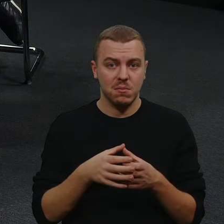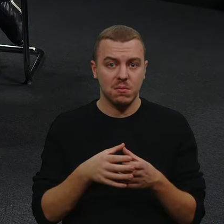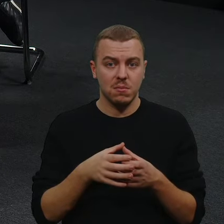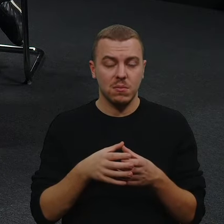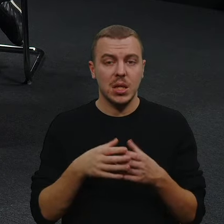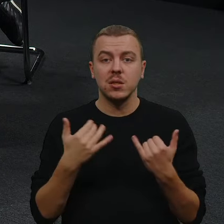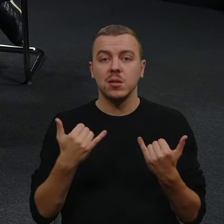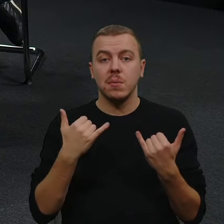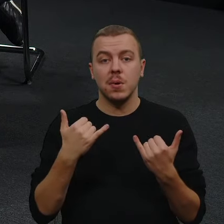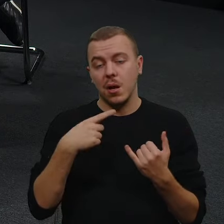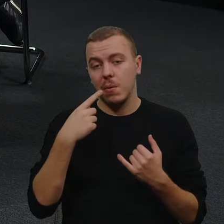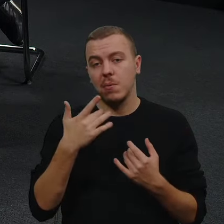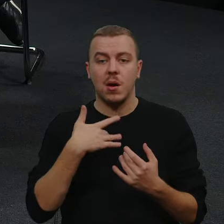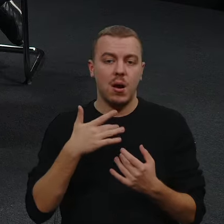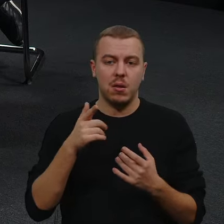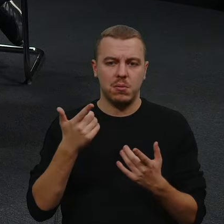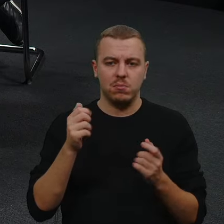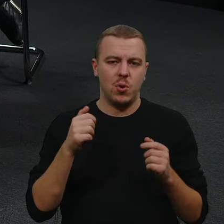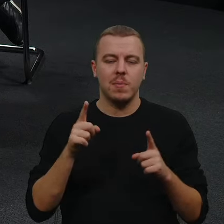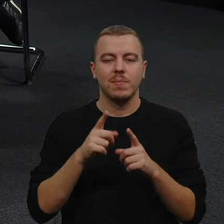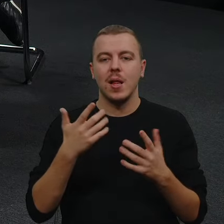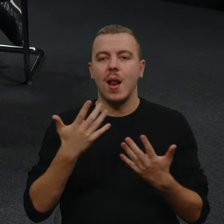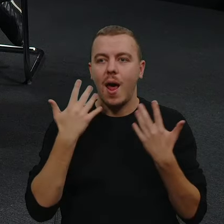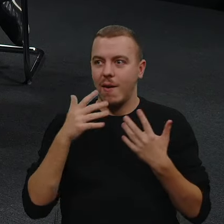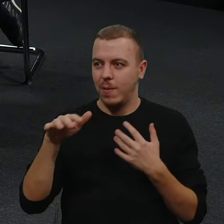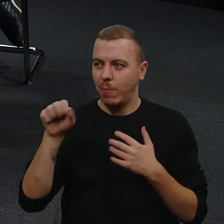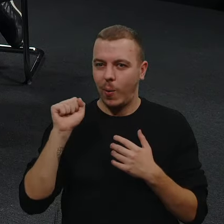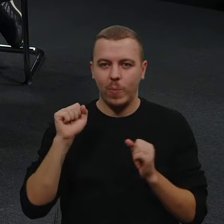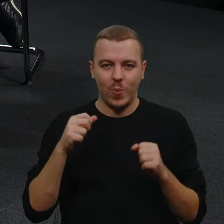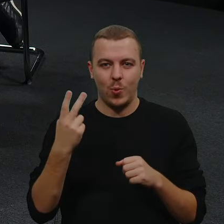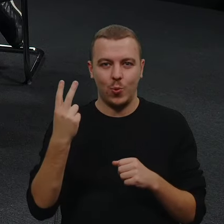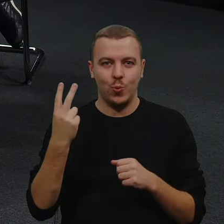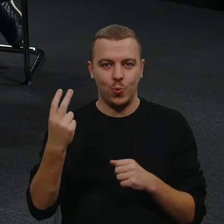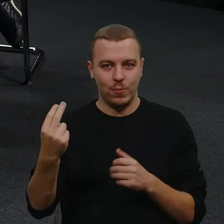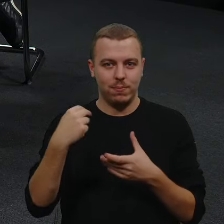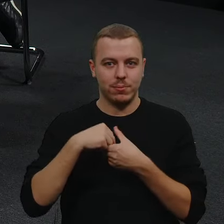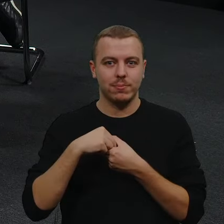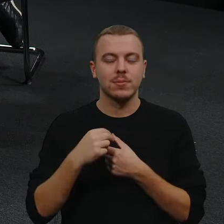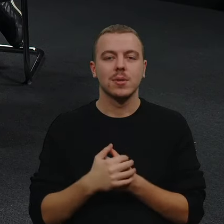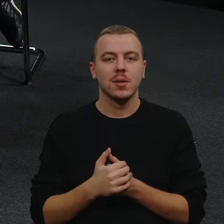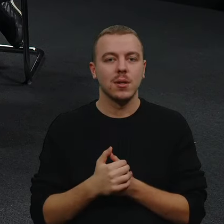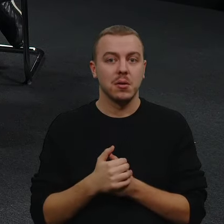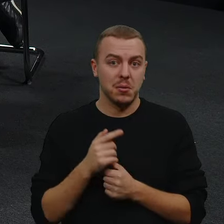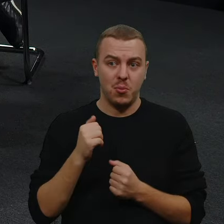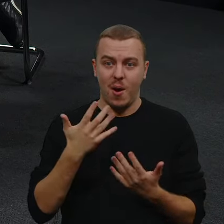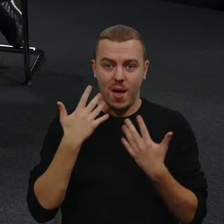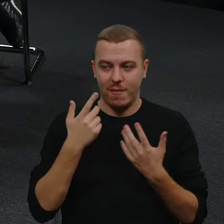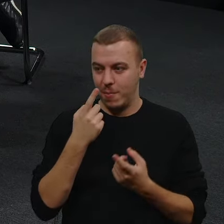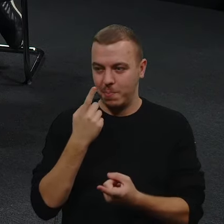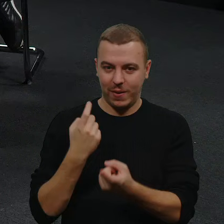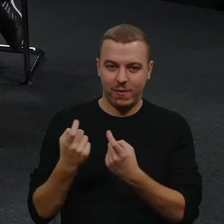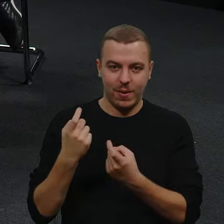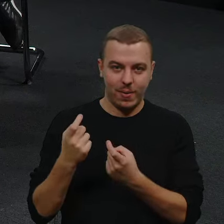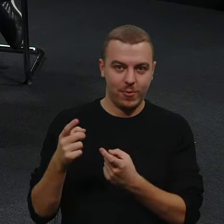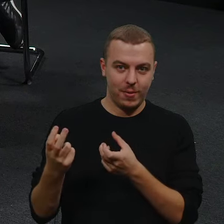dabar kalbam apie tai, kad galėtų būti galbūt lengvas toks grobis, ar kaip čia pavadinti. Tai jūs taip nemanot, kad lengva būtų prisiviliot Lenkų